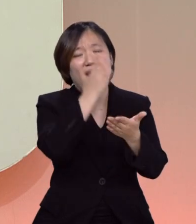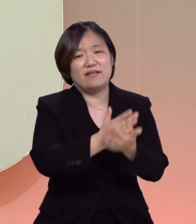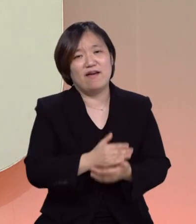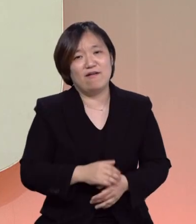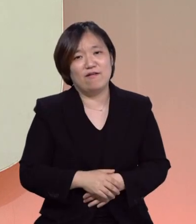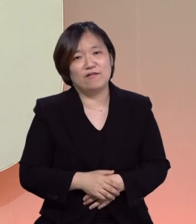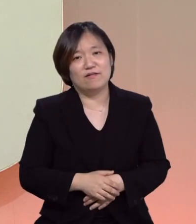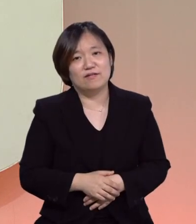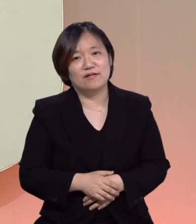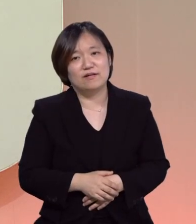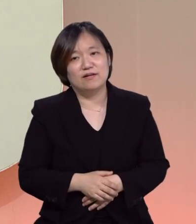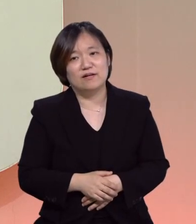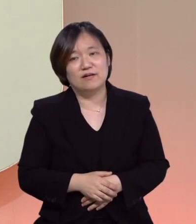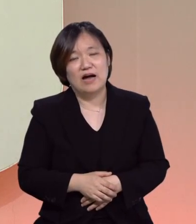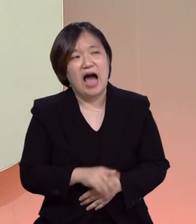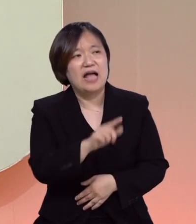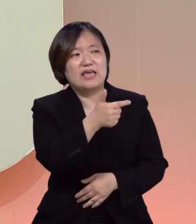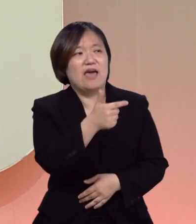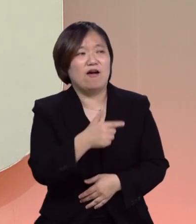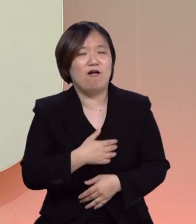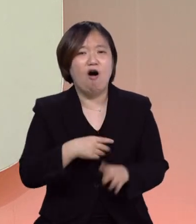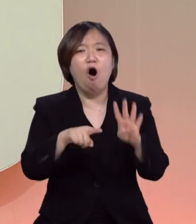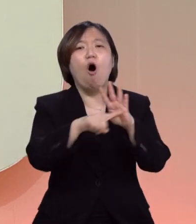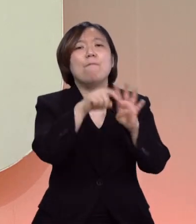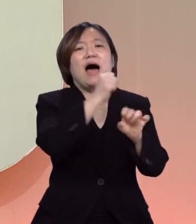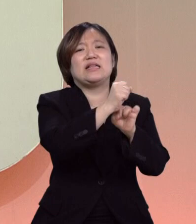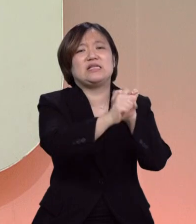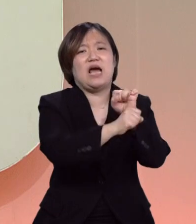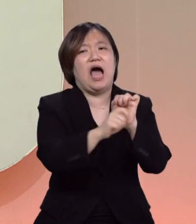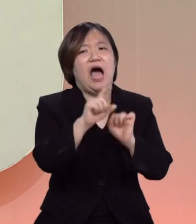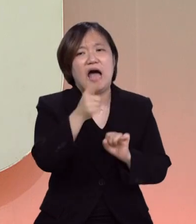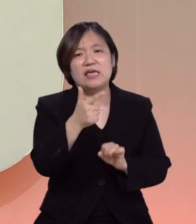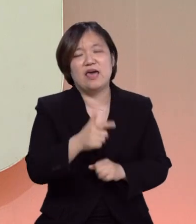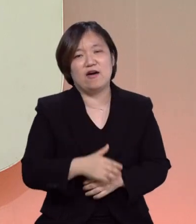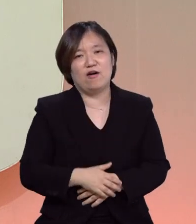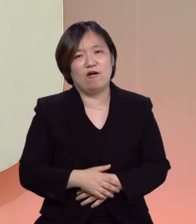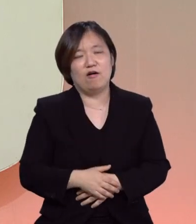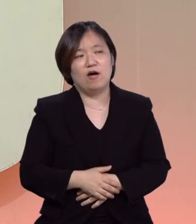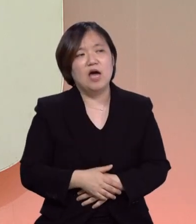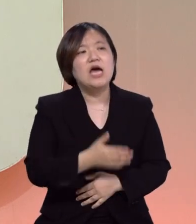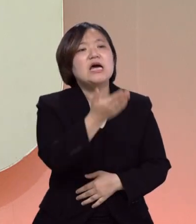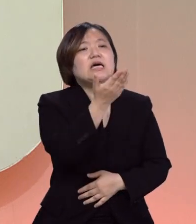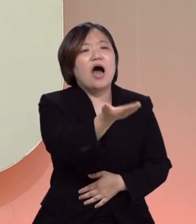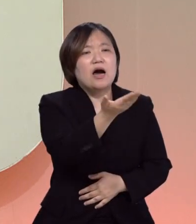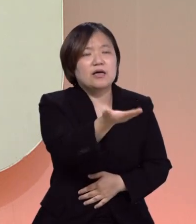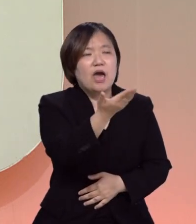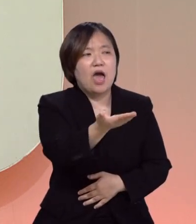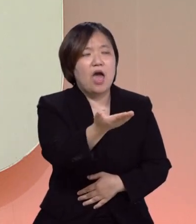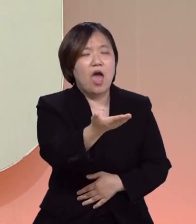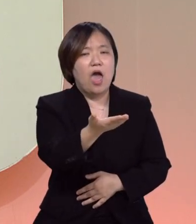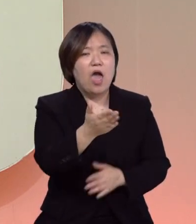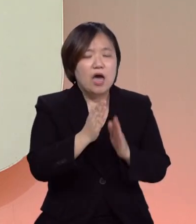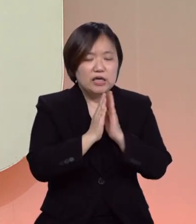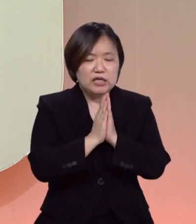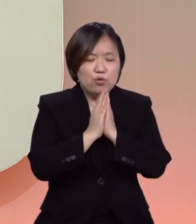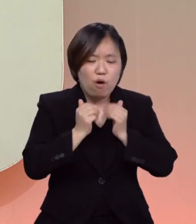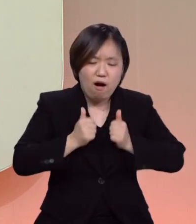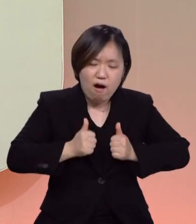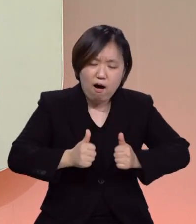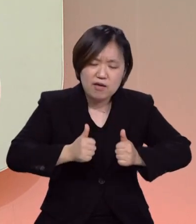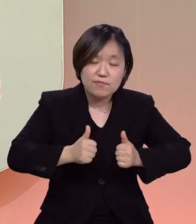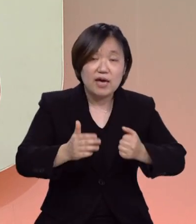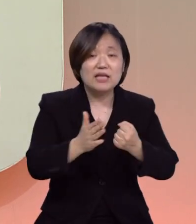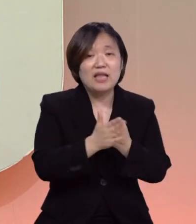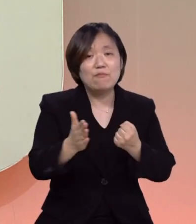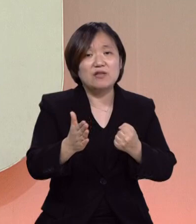얘기입니다 속지 마세요 불자님을 기도를 열심히 하니까 일을 잘 풀린 거지